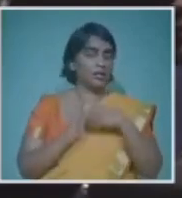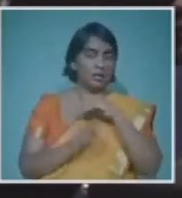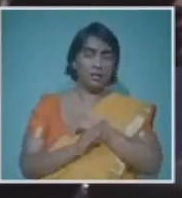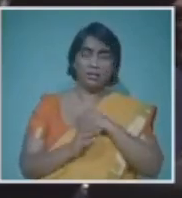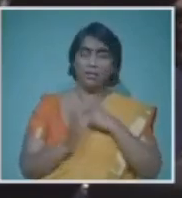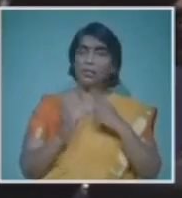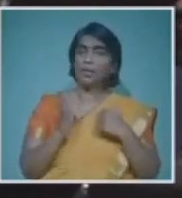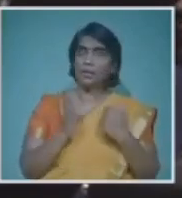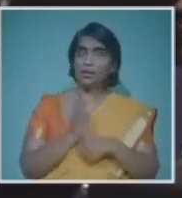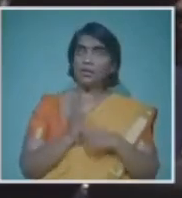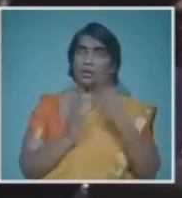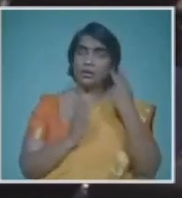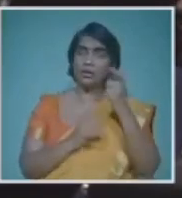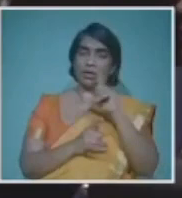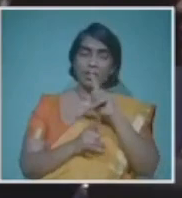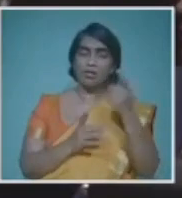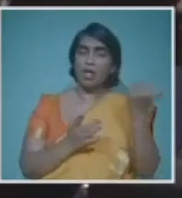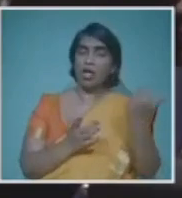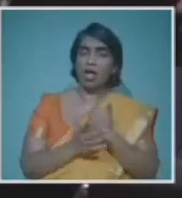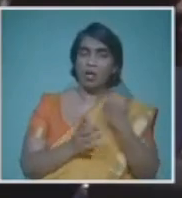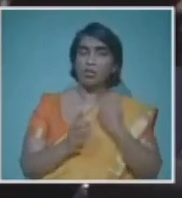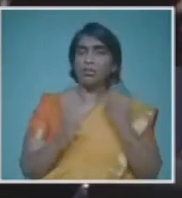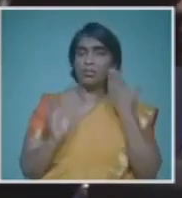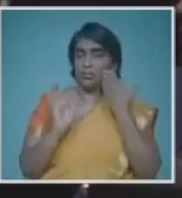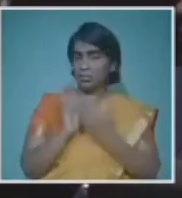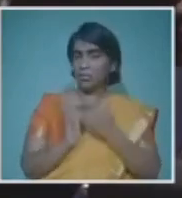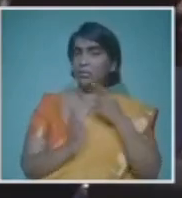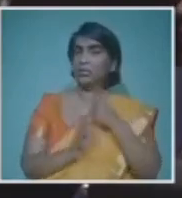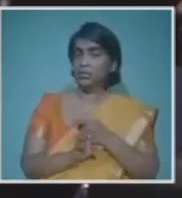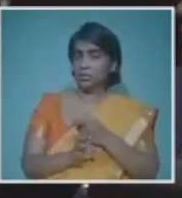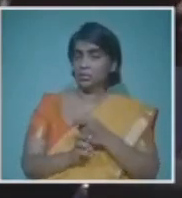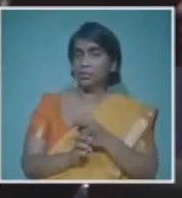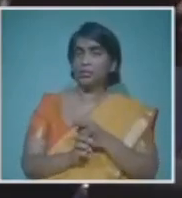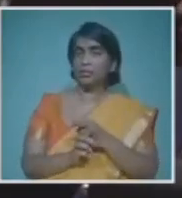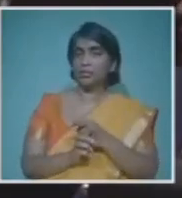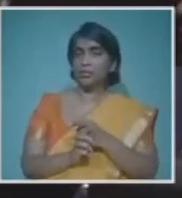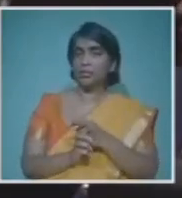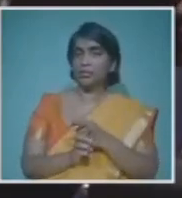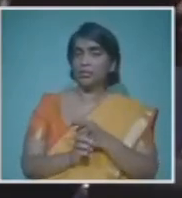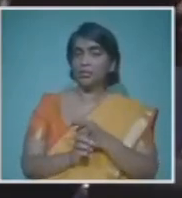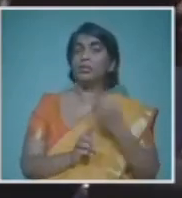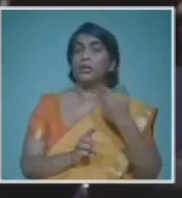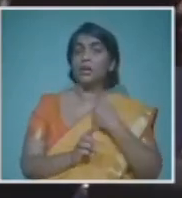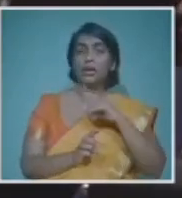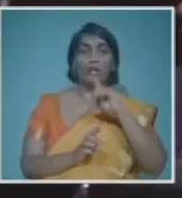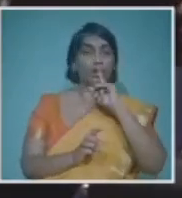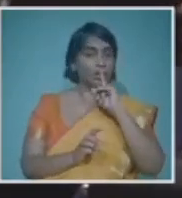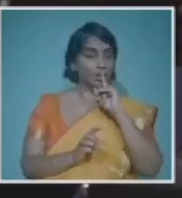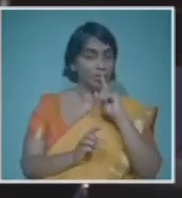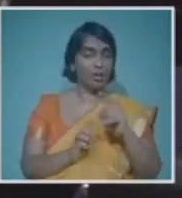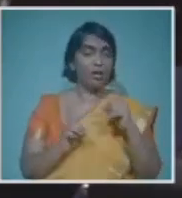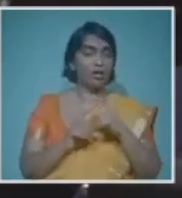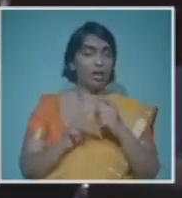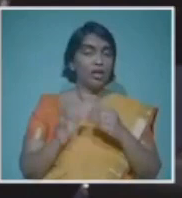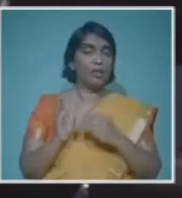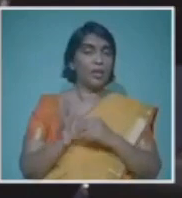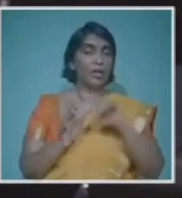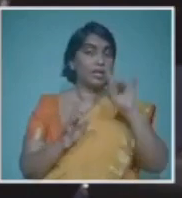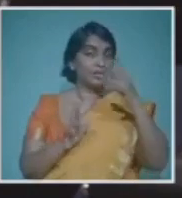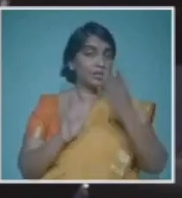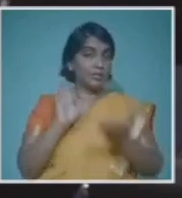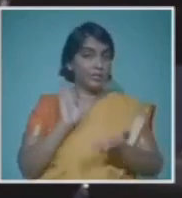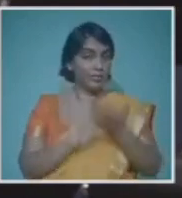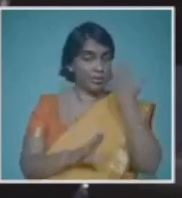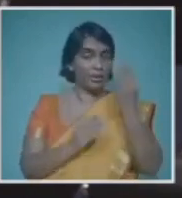පනත 2017 අලුතෙන් ගෙනාවා. ඒකෙන් ගෙනාවට පස්සේ අපි කිව්වා ඩොලර් මිලියන 100ට වැඩි